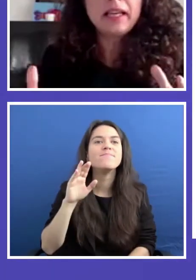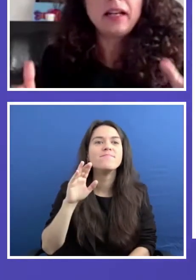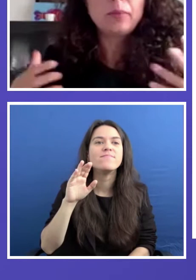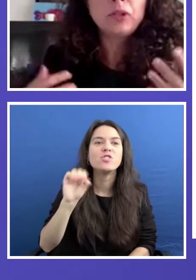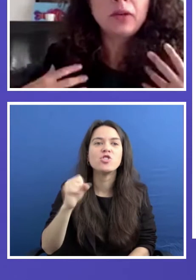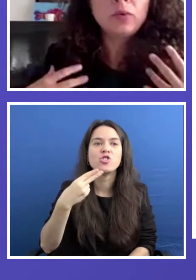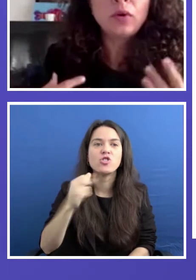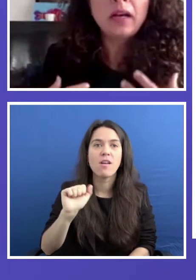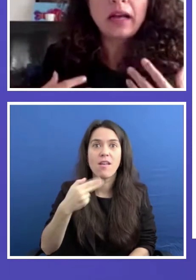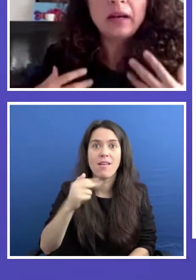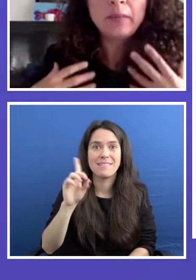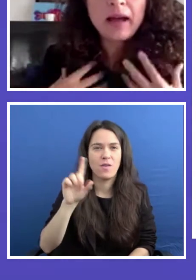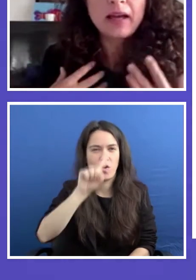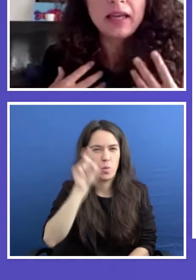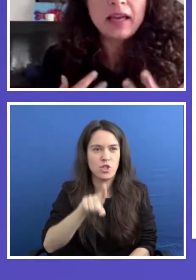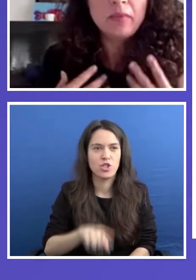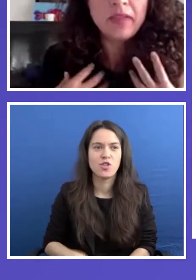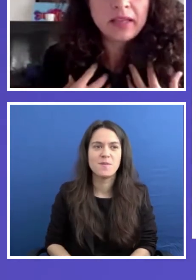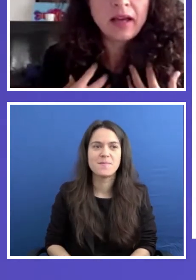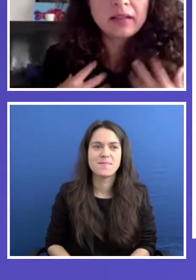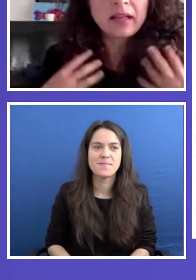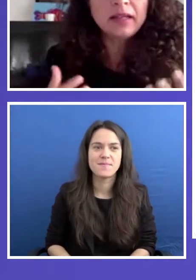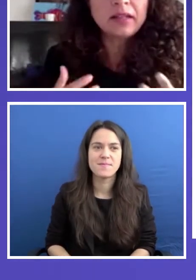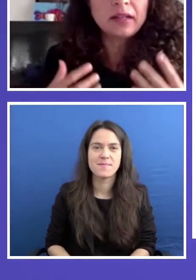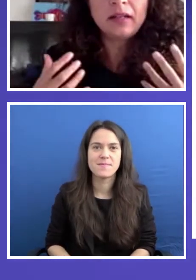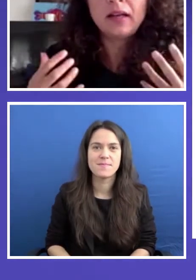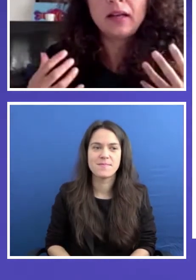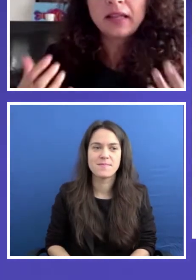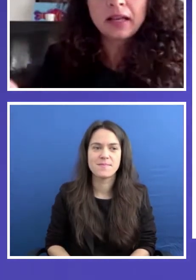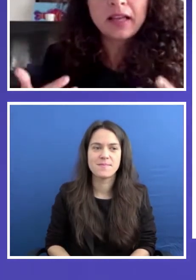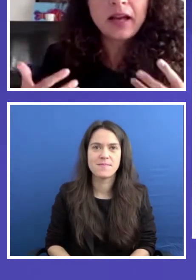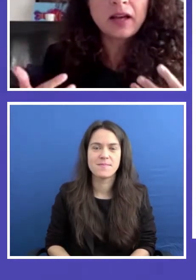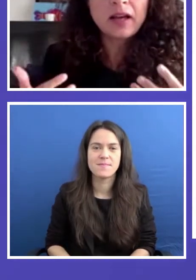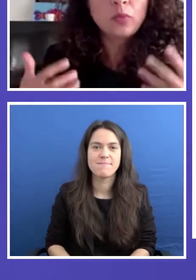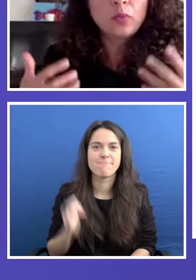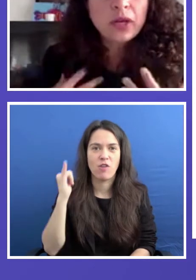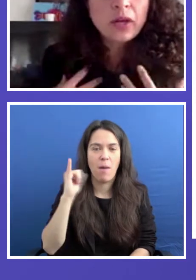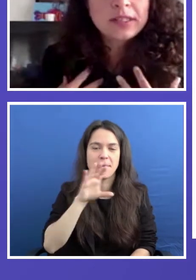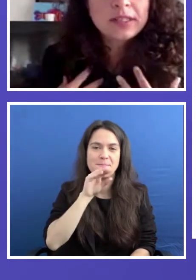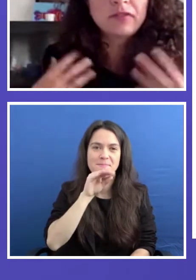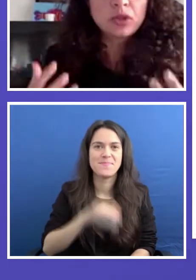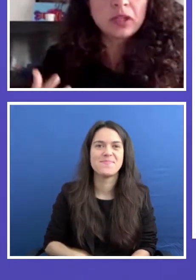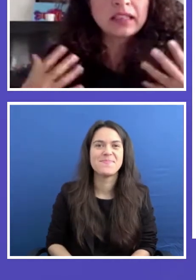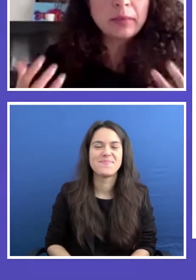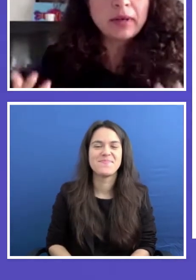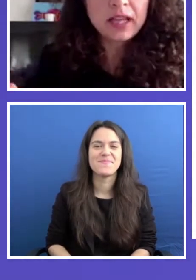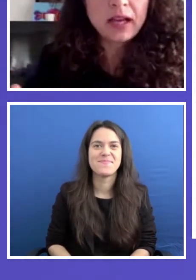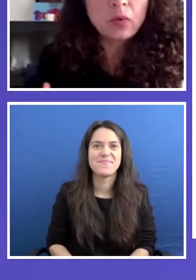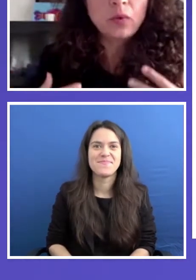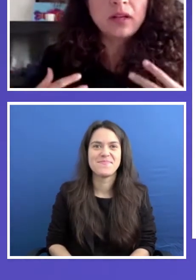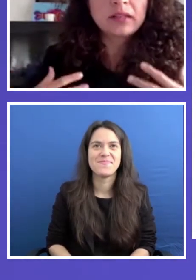لأي مدى لابد أنه المرأة هي بذاتها تغير؟ To what extent should women